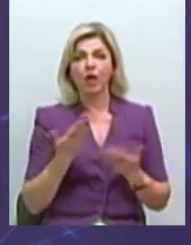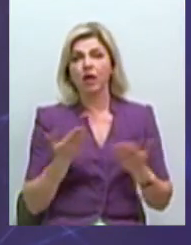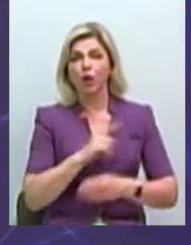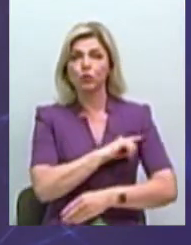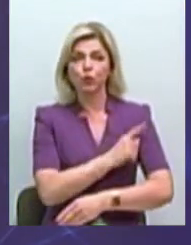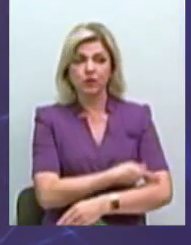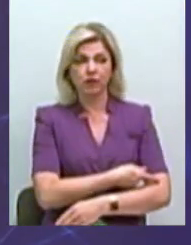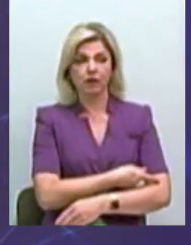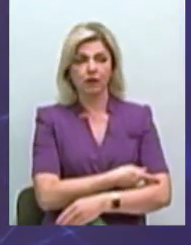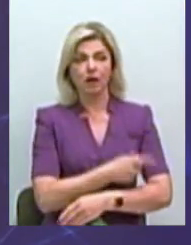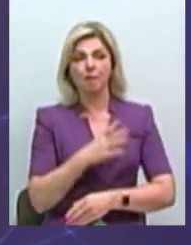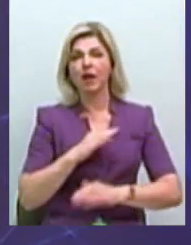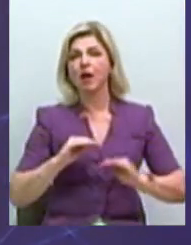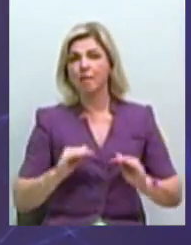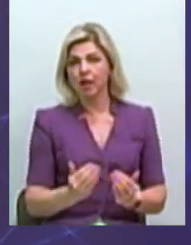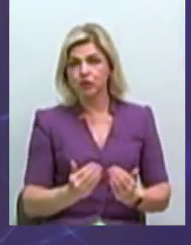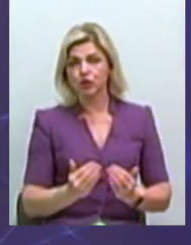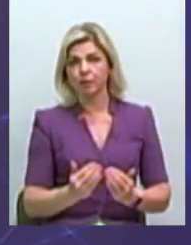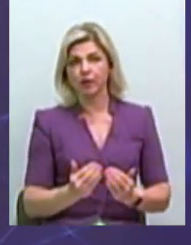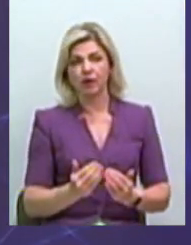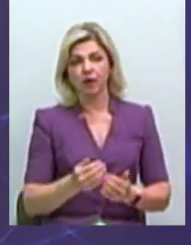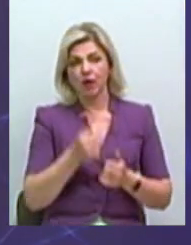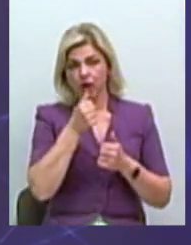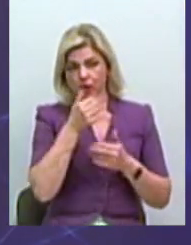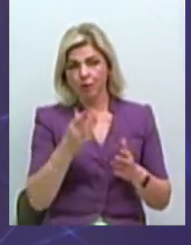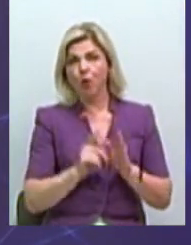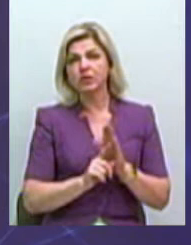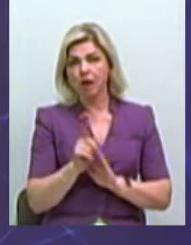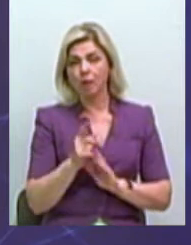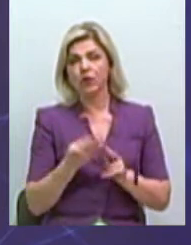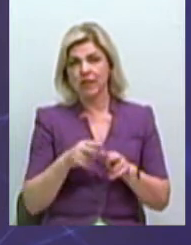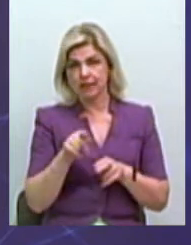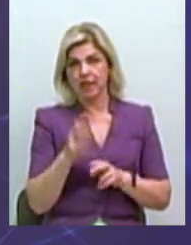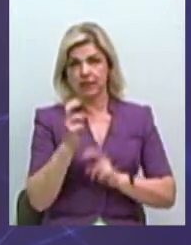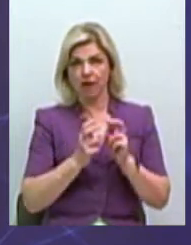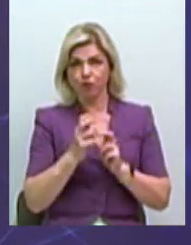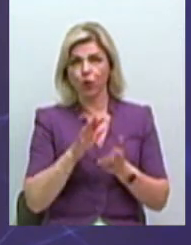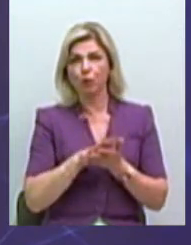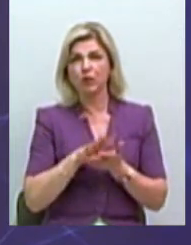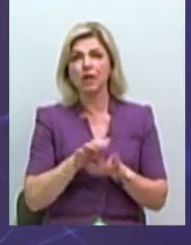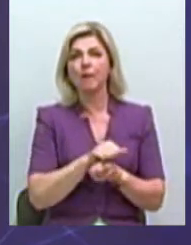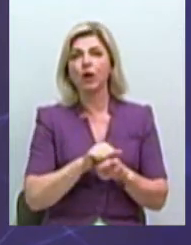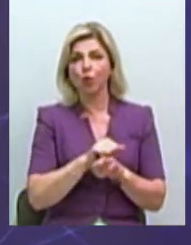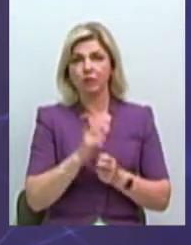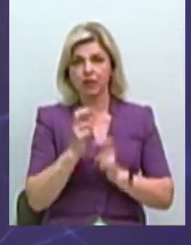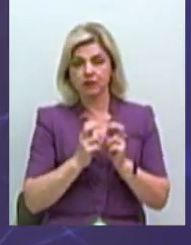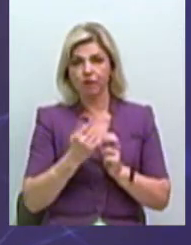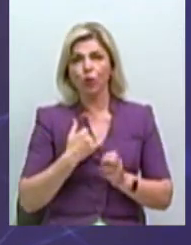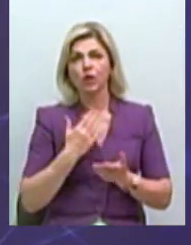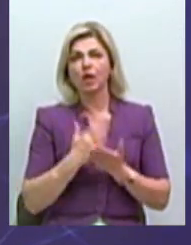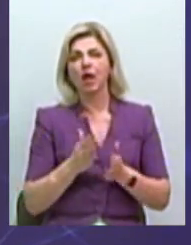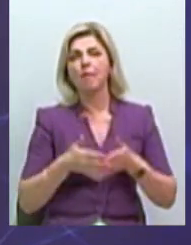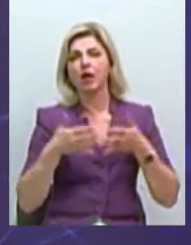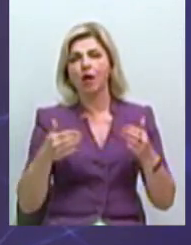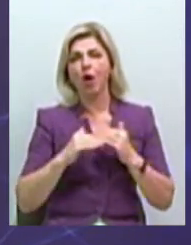були меншими, не можемо запустити зараз сміттєпереробний завод. У нас є великий полігон,